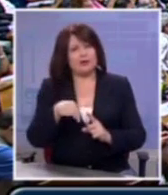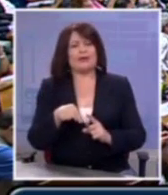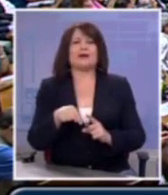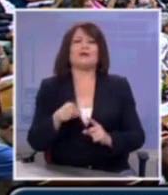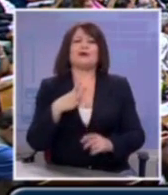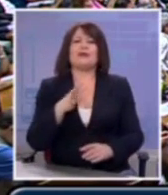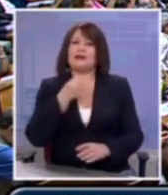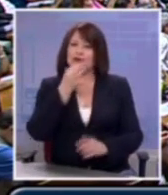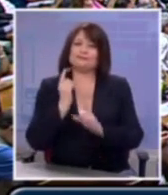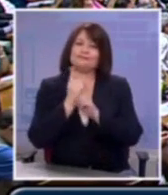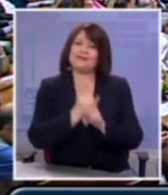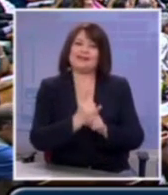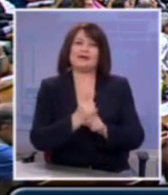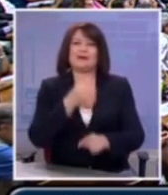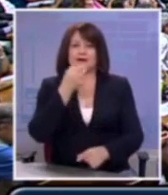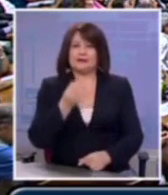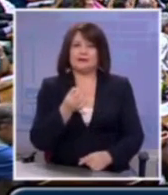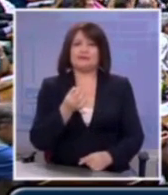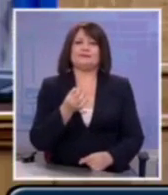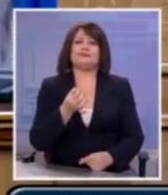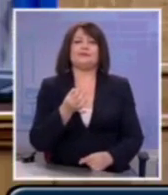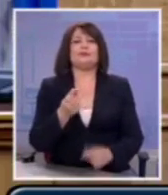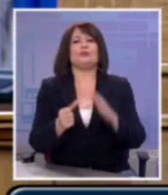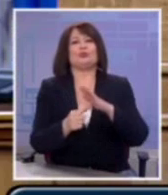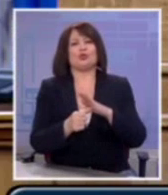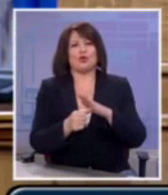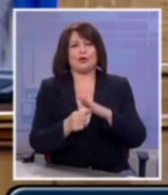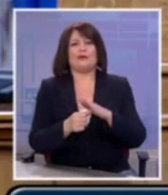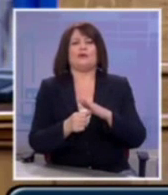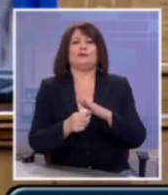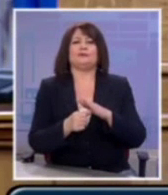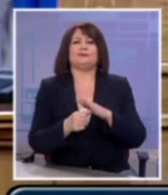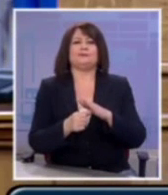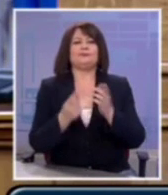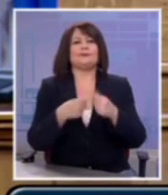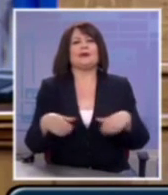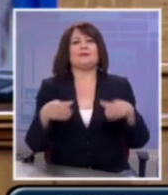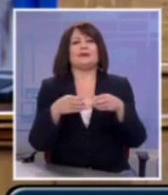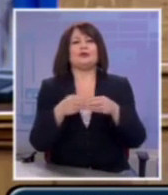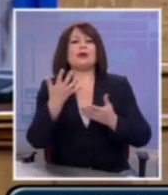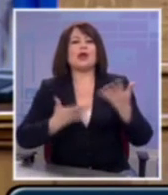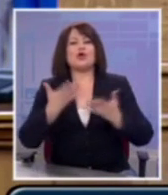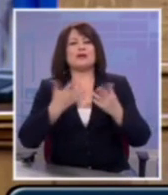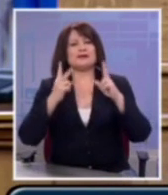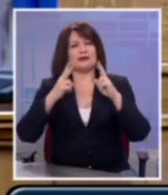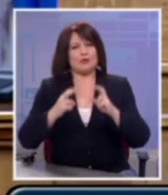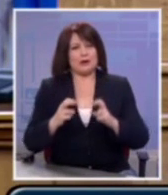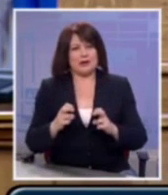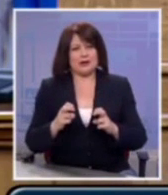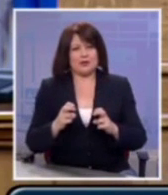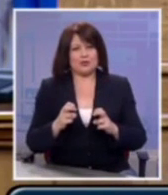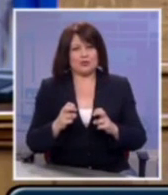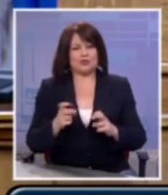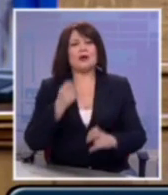να κάνω ιδιαίτερη μνήμα στον Πρόεδρο της Επιτροπής Λογιστικού Ελέγχου